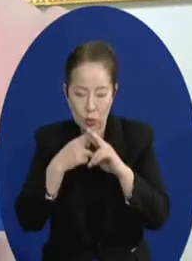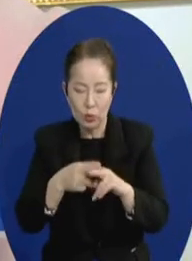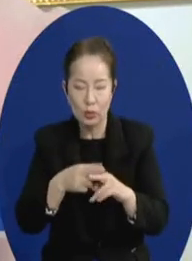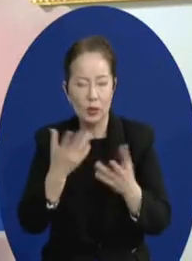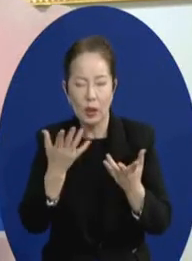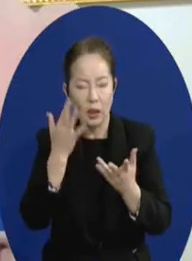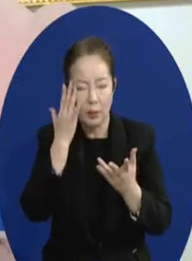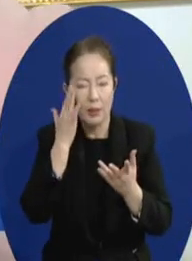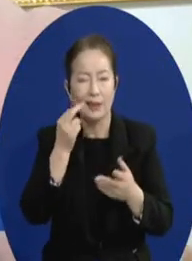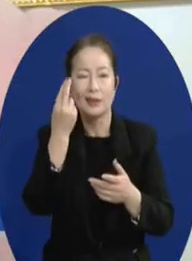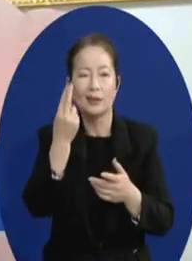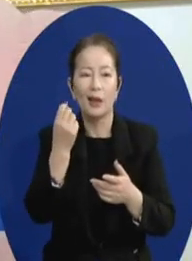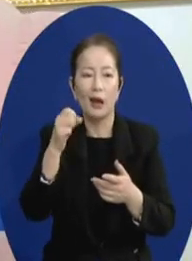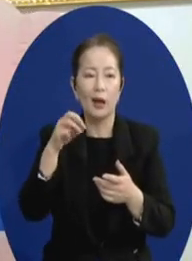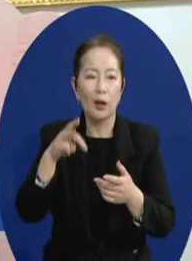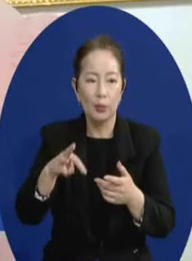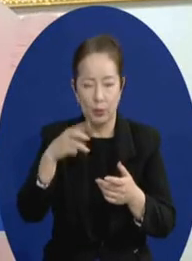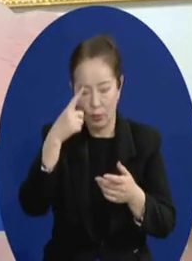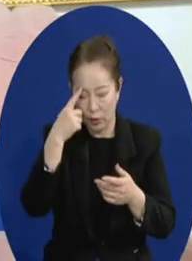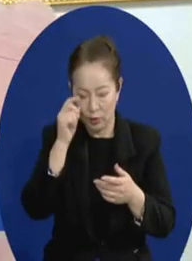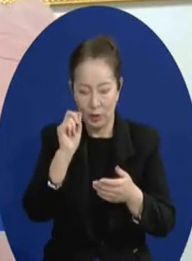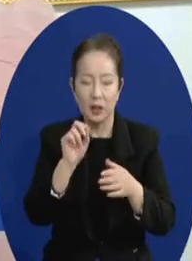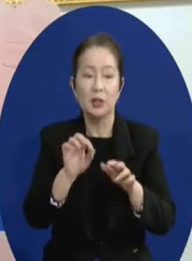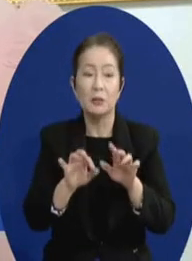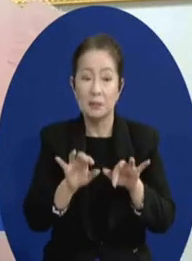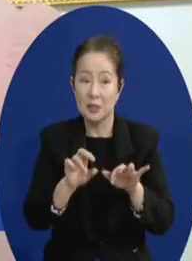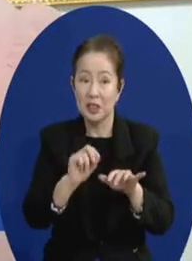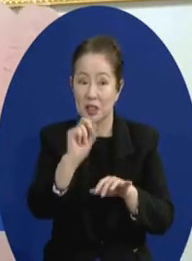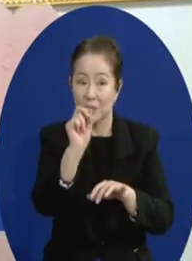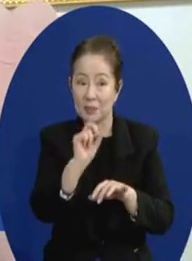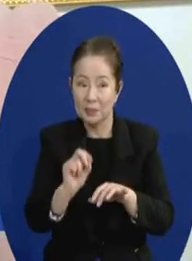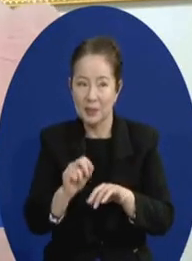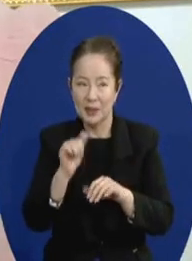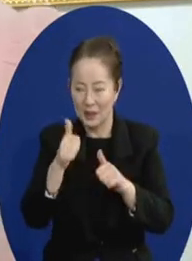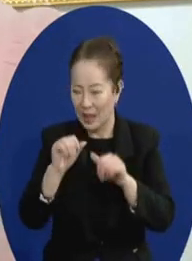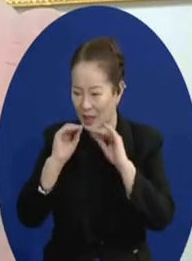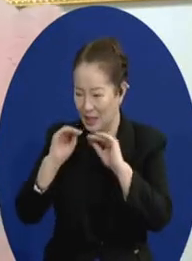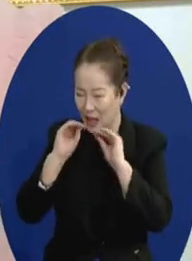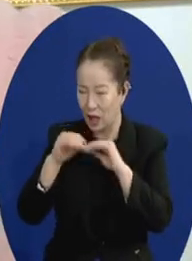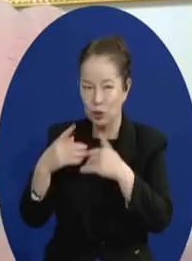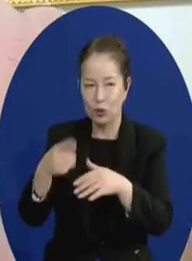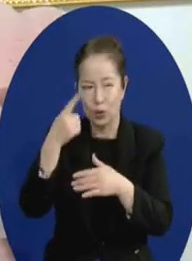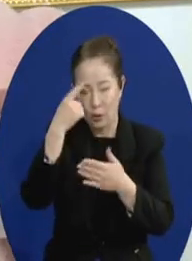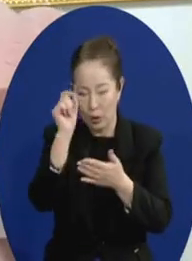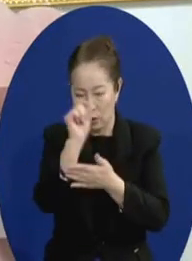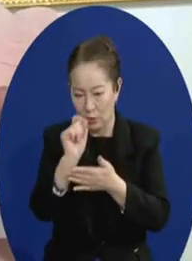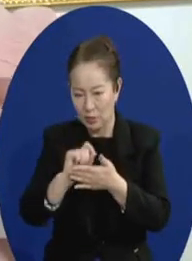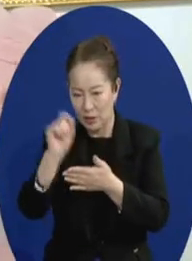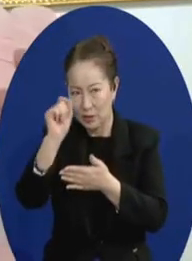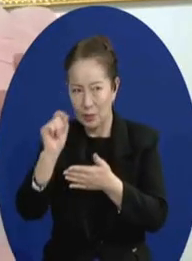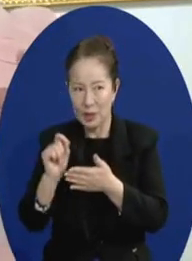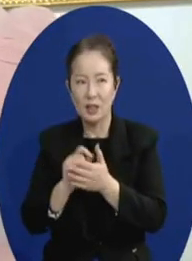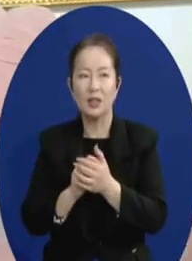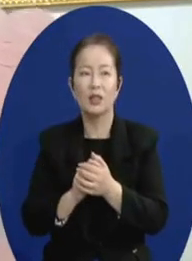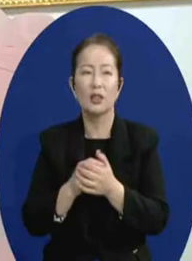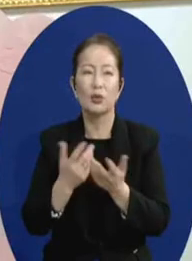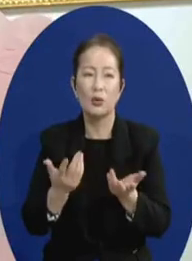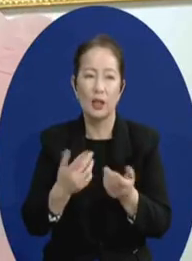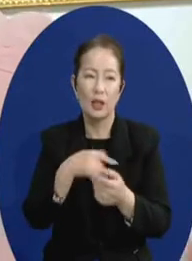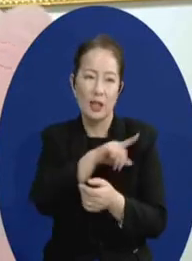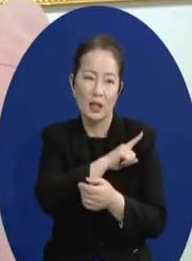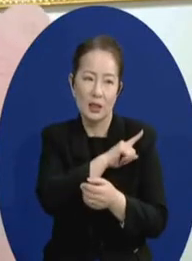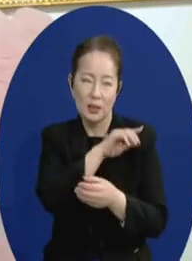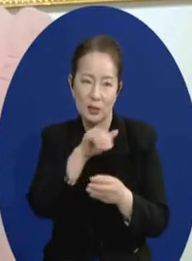монгол бичгтэн гэдэг одоо зүйлийг аягуулсан зааж өгнө. Одоо монгол бичгтэн тэгээд ер нь олвол одоо